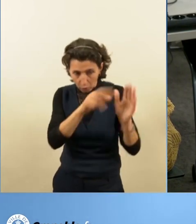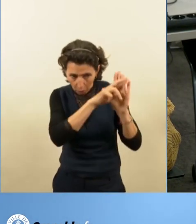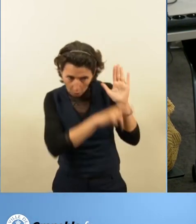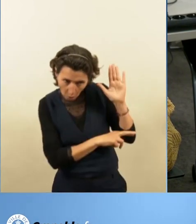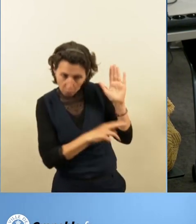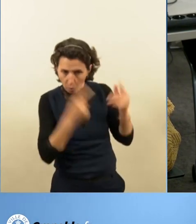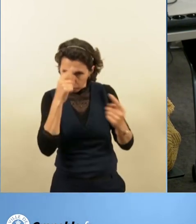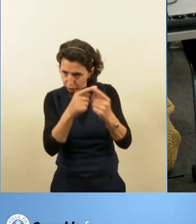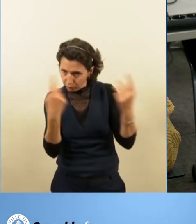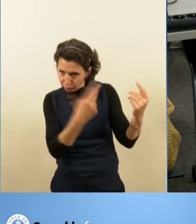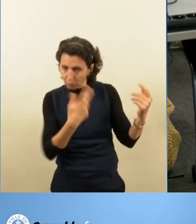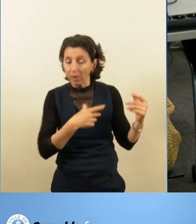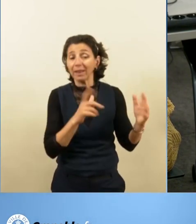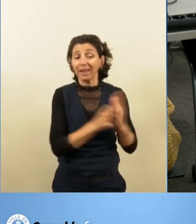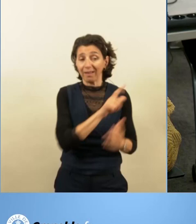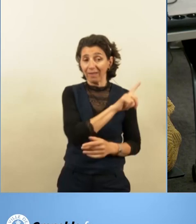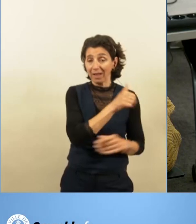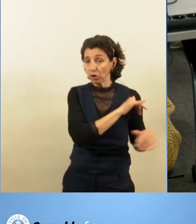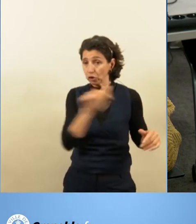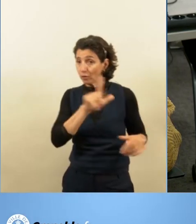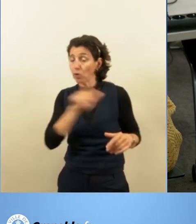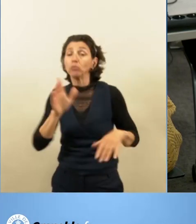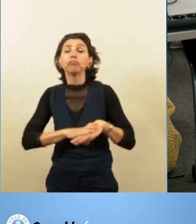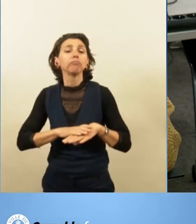2021 et 2022 ce qu'elle n'a pas fait